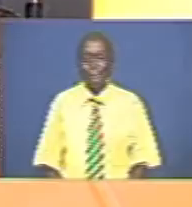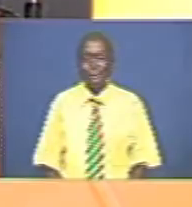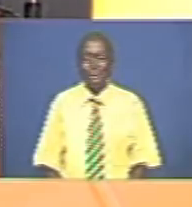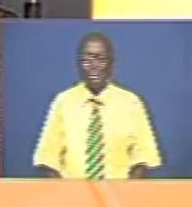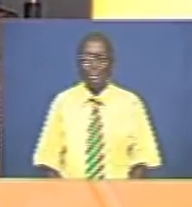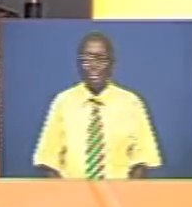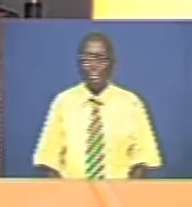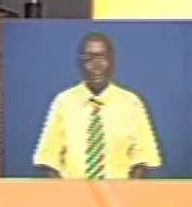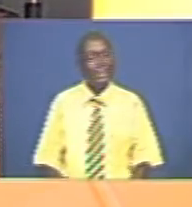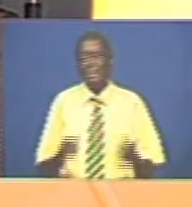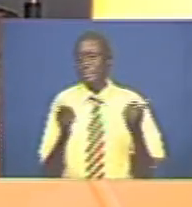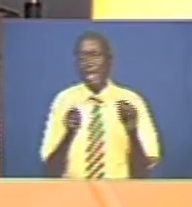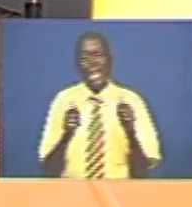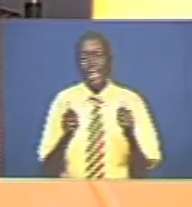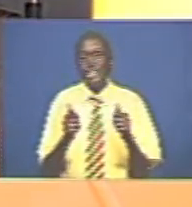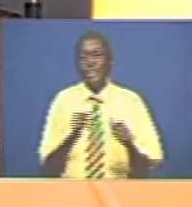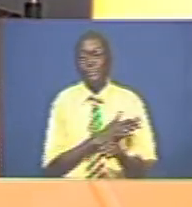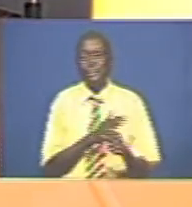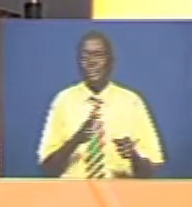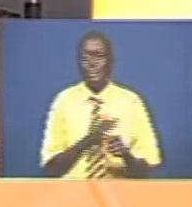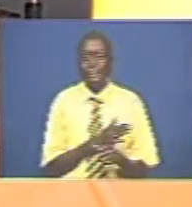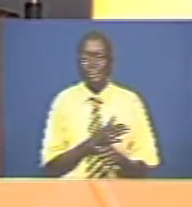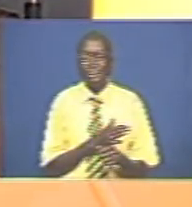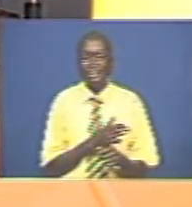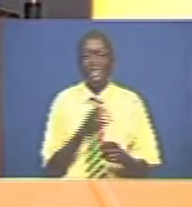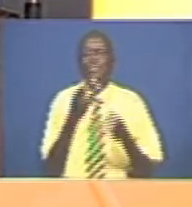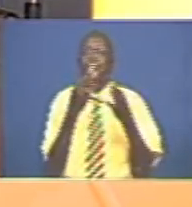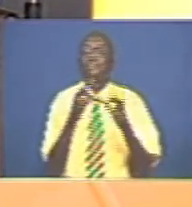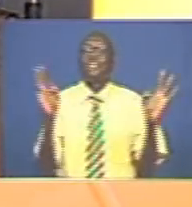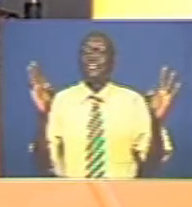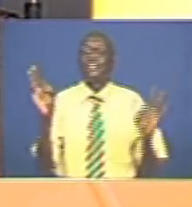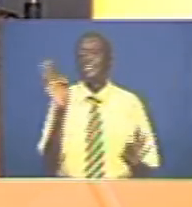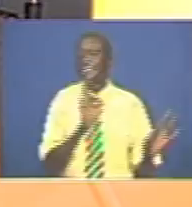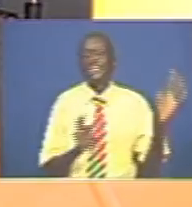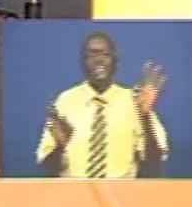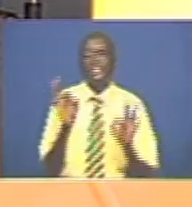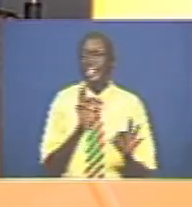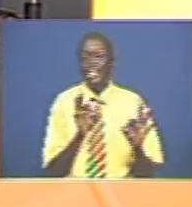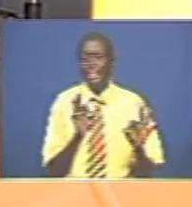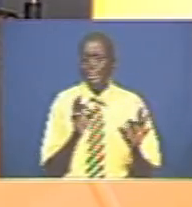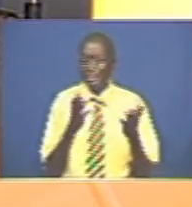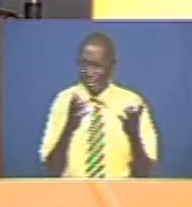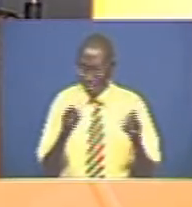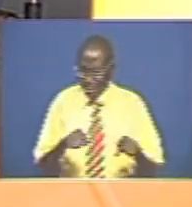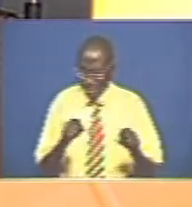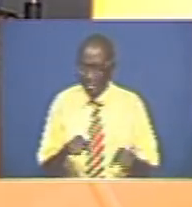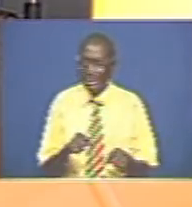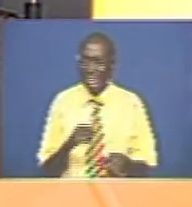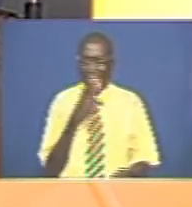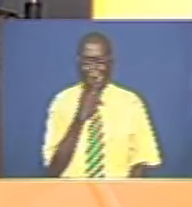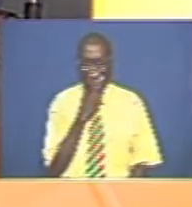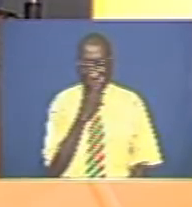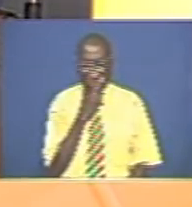Kiswahili. Bado hatujatunga ya Kiswahili lakini unaweza piga ile inaitwa freestyle ile. Yote ile freestyle tu. Haya